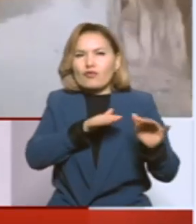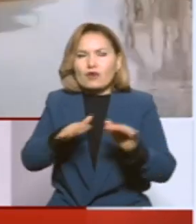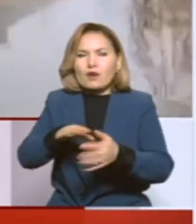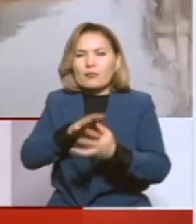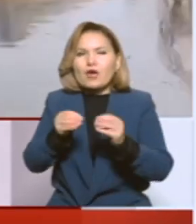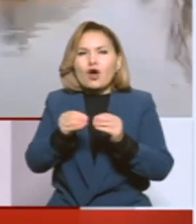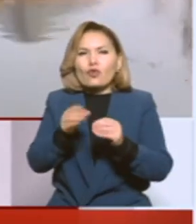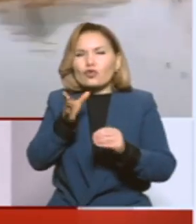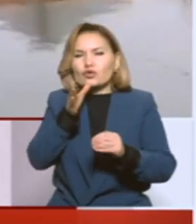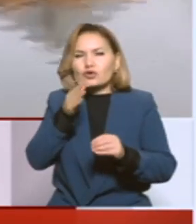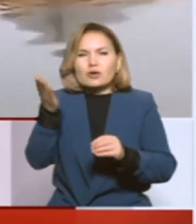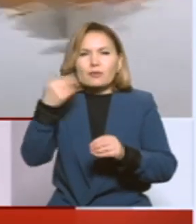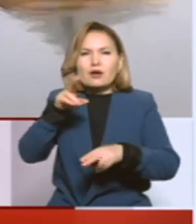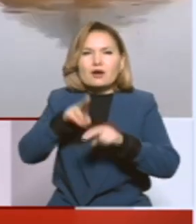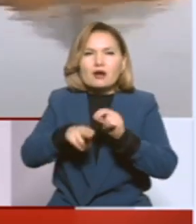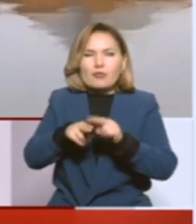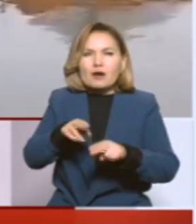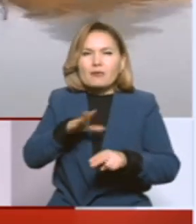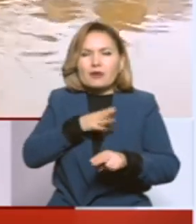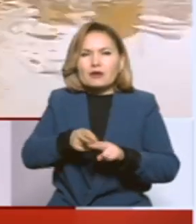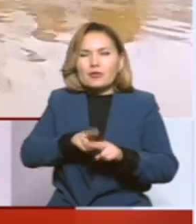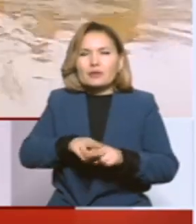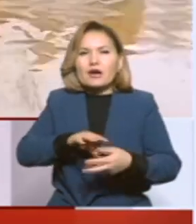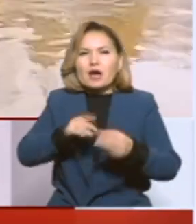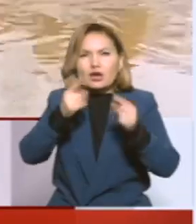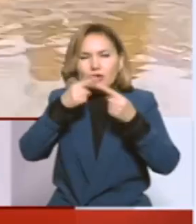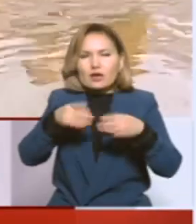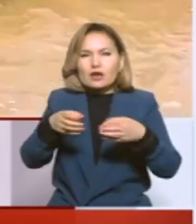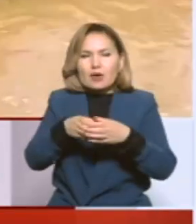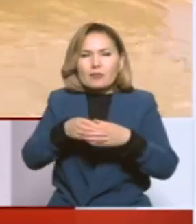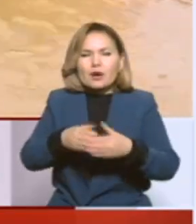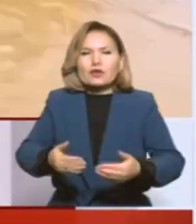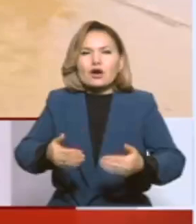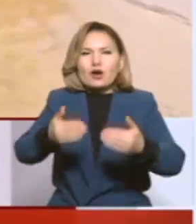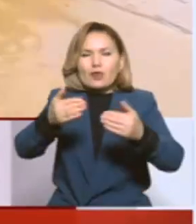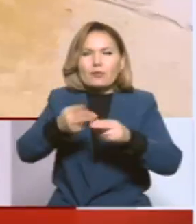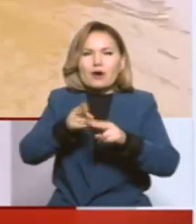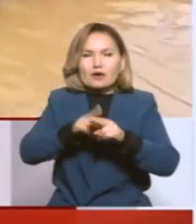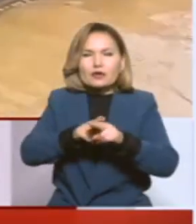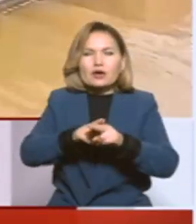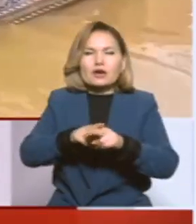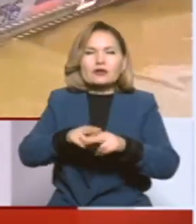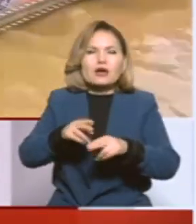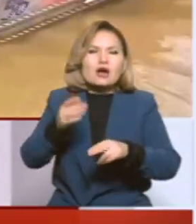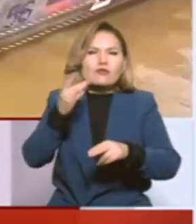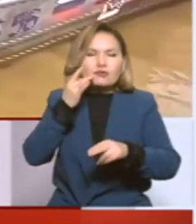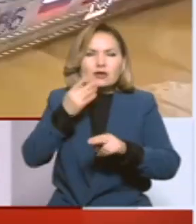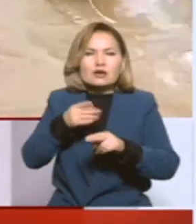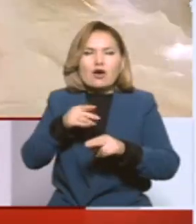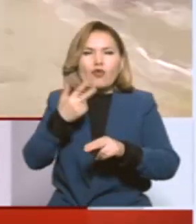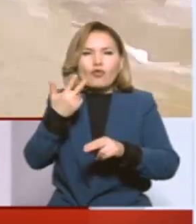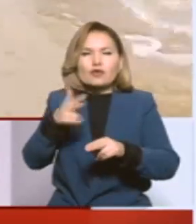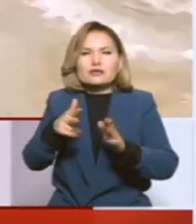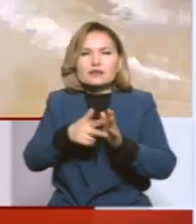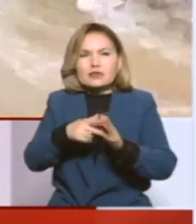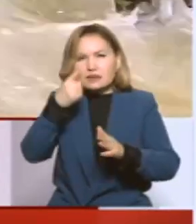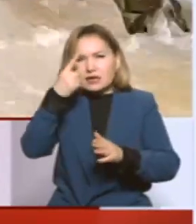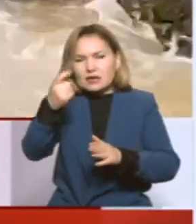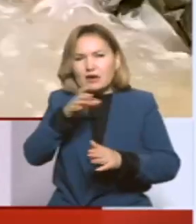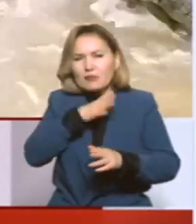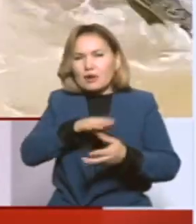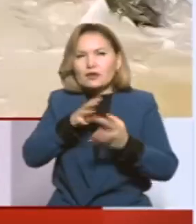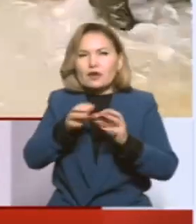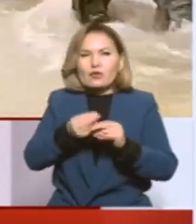салынған. 2020 жылы Ресейдің техникалық қадағалау қызметі су бөгетіне қатысты 38 ескерту жасаған. Ал облыс